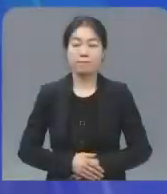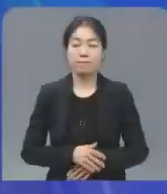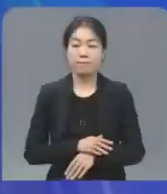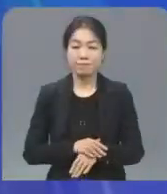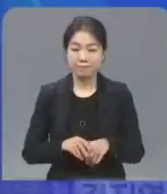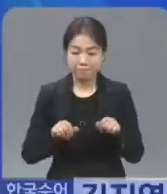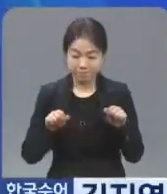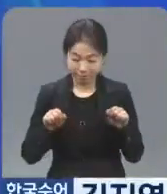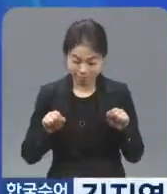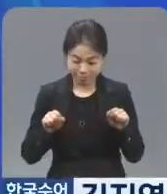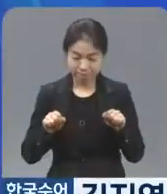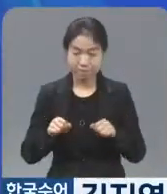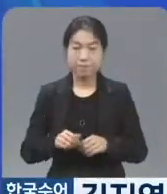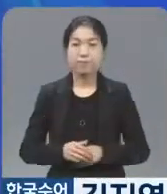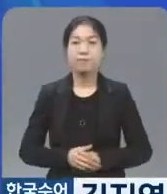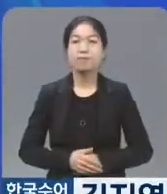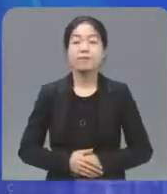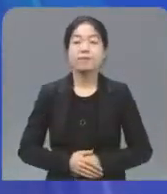여러분 안녕하십니까